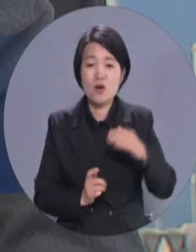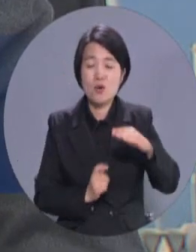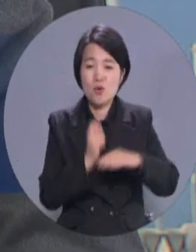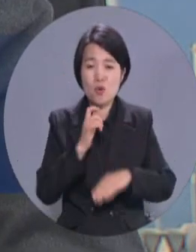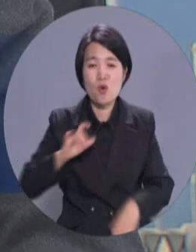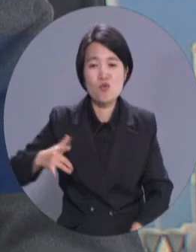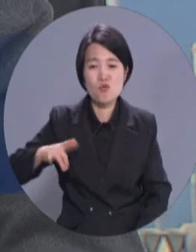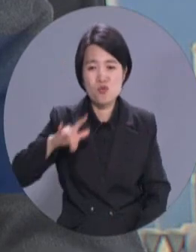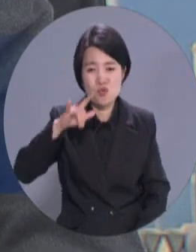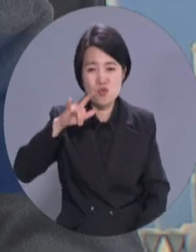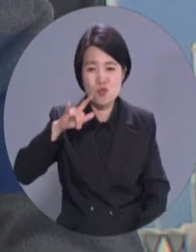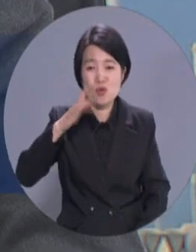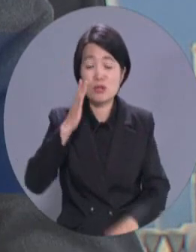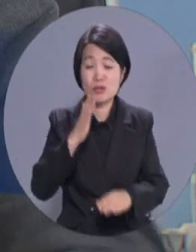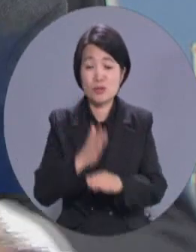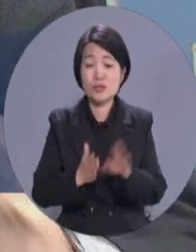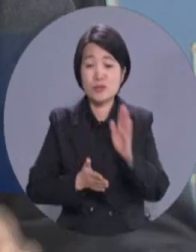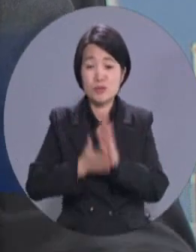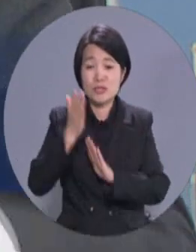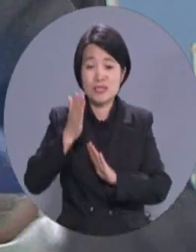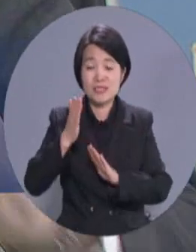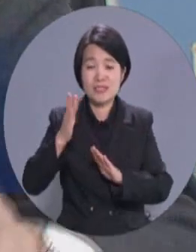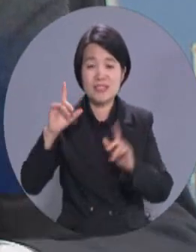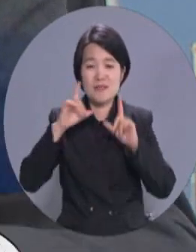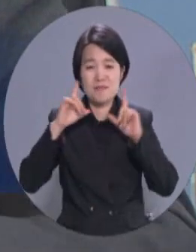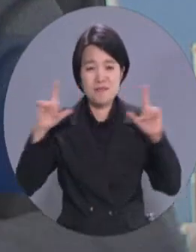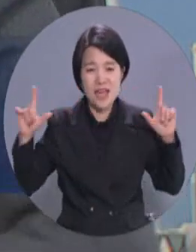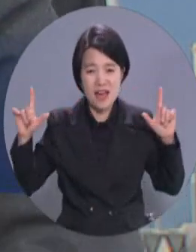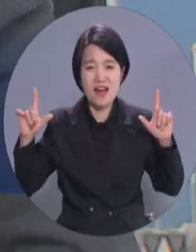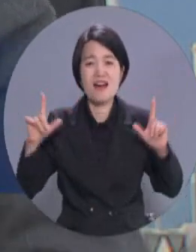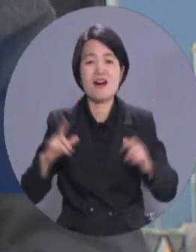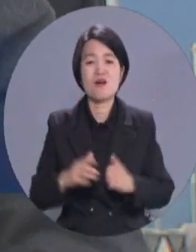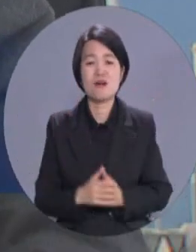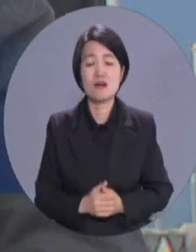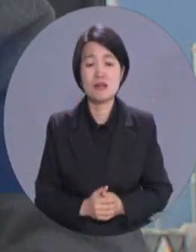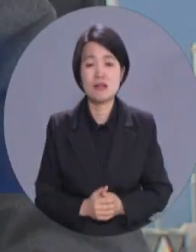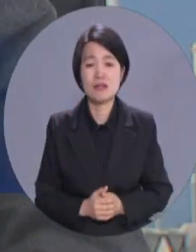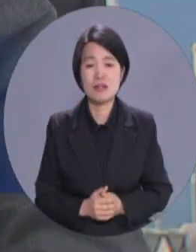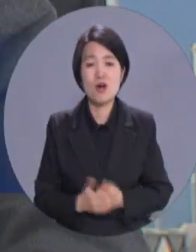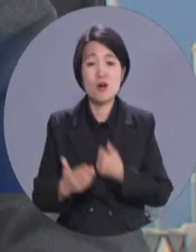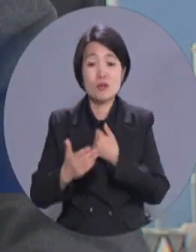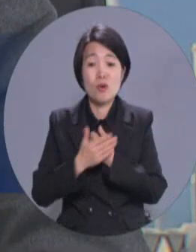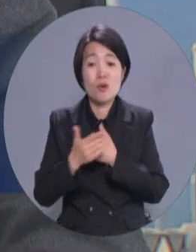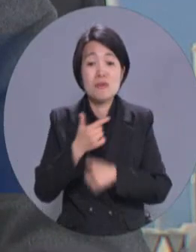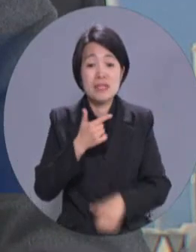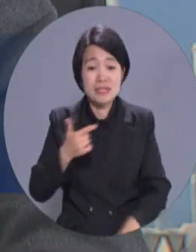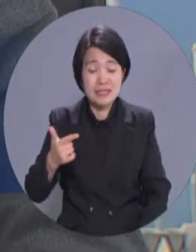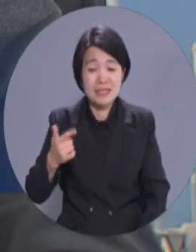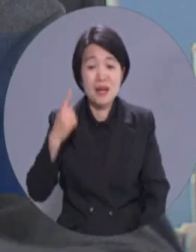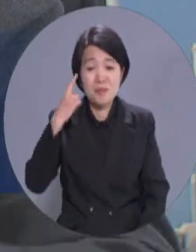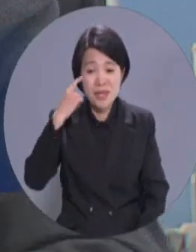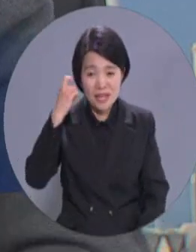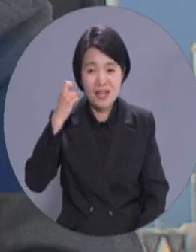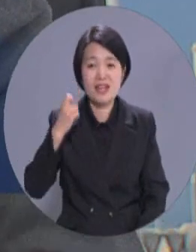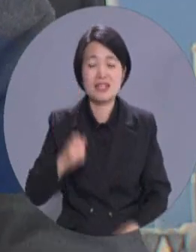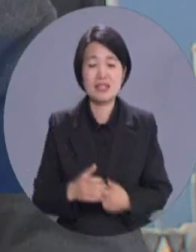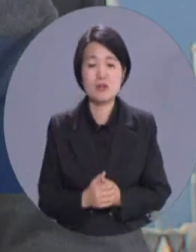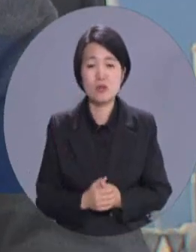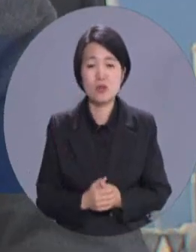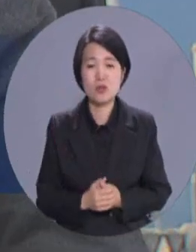쇼가 우리 공의 드론 중심도시에 그 위상을 높이는데 크게